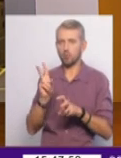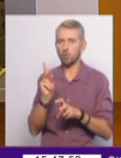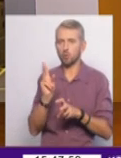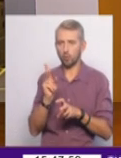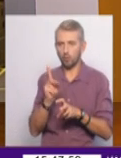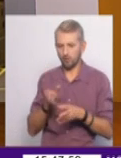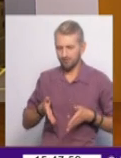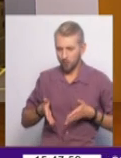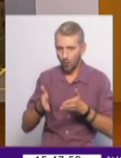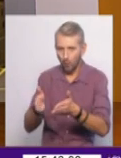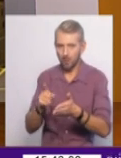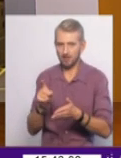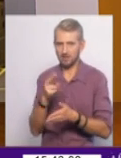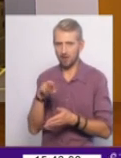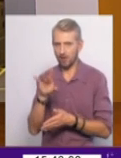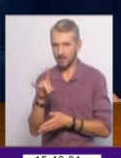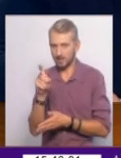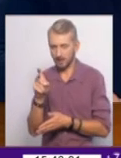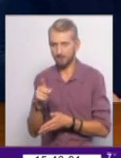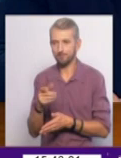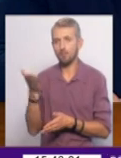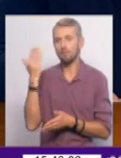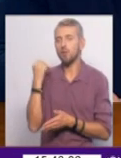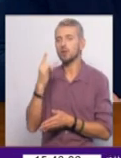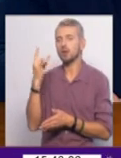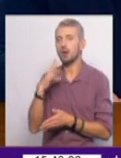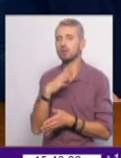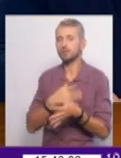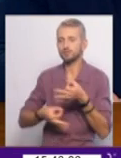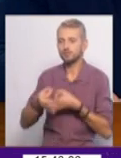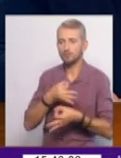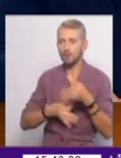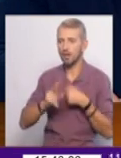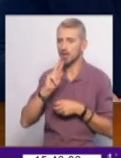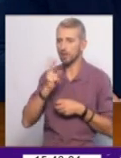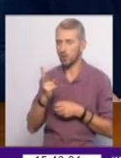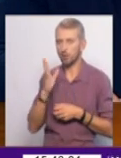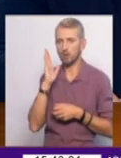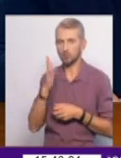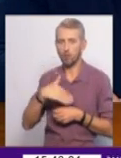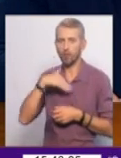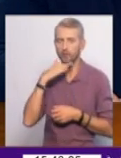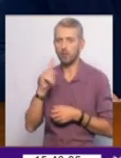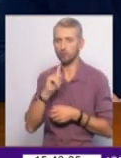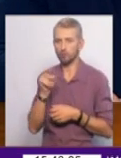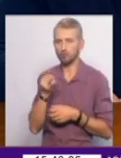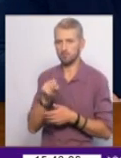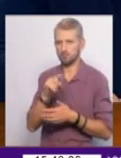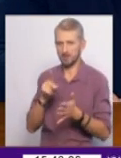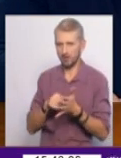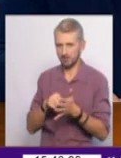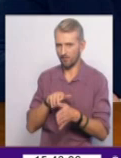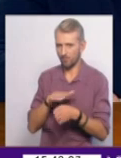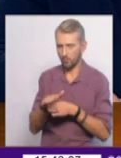ДВРЗ, отже, ми з вами ще минулого ефіру визначили, що 2 роки буде достатньо того, щоб закрити цей проєкт.